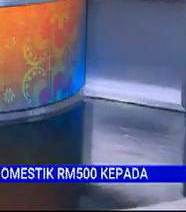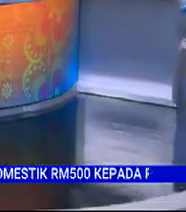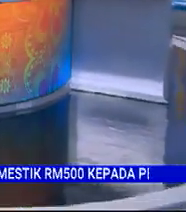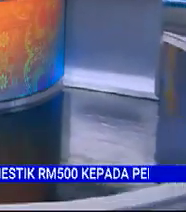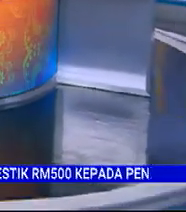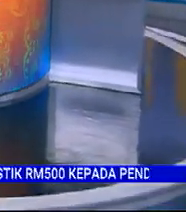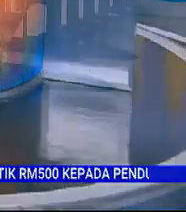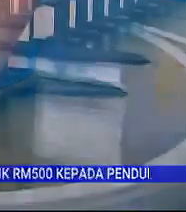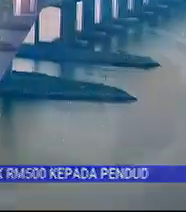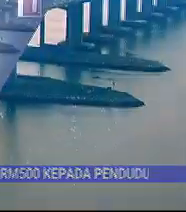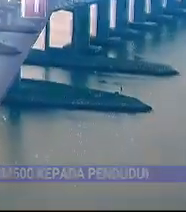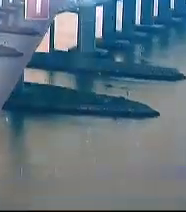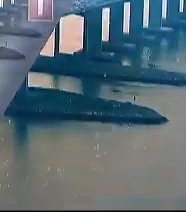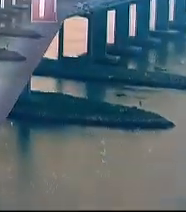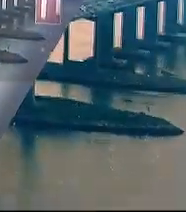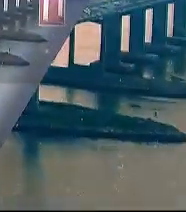Sarawak.